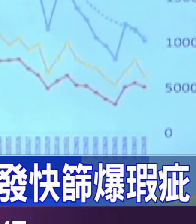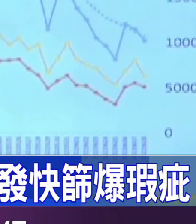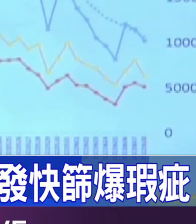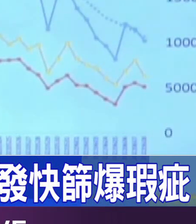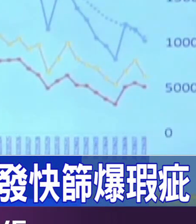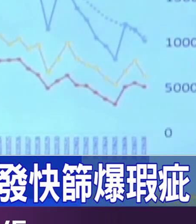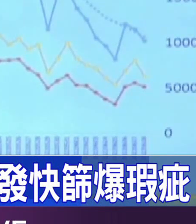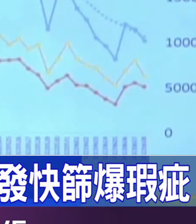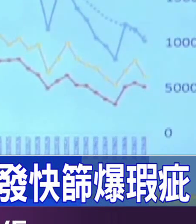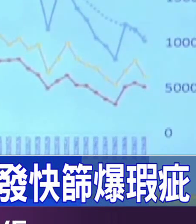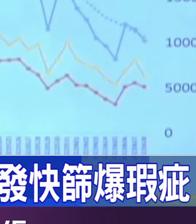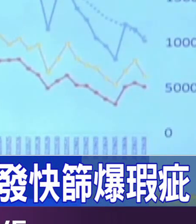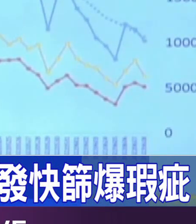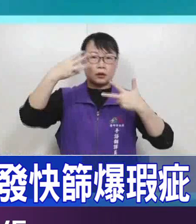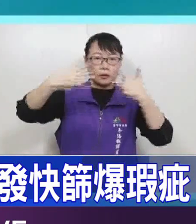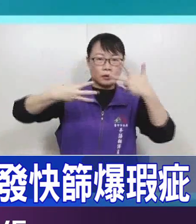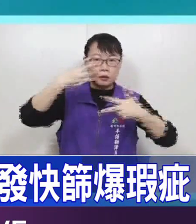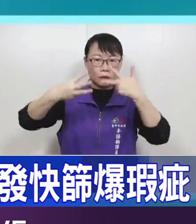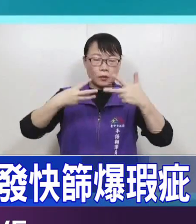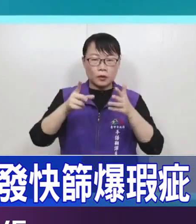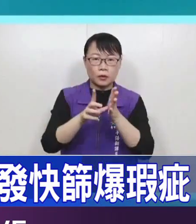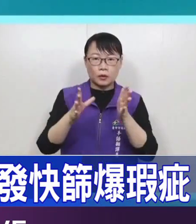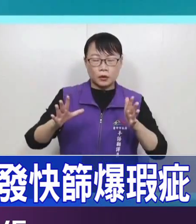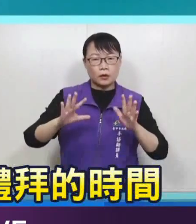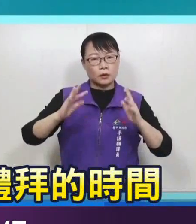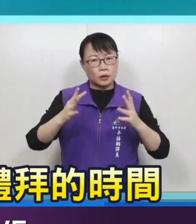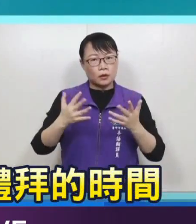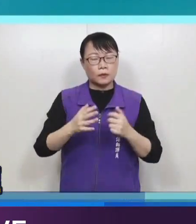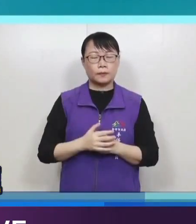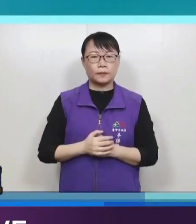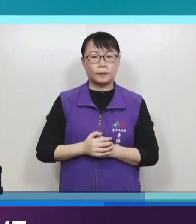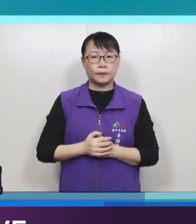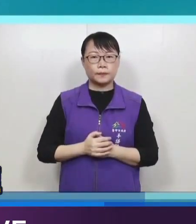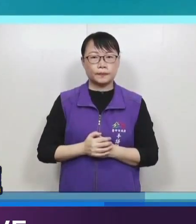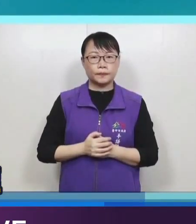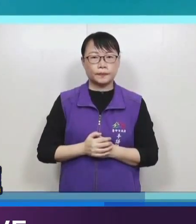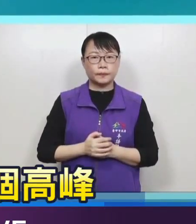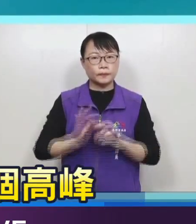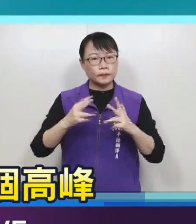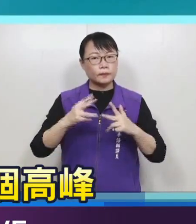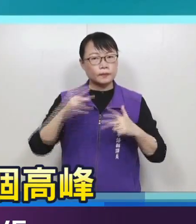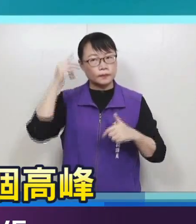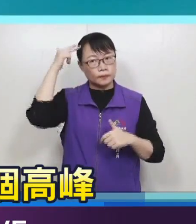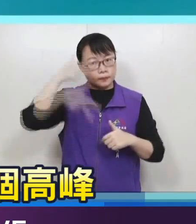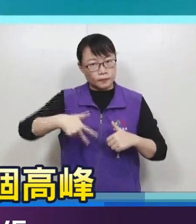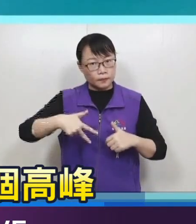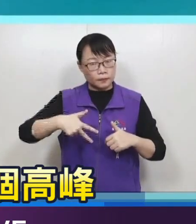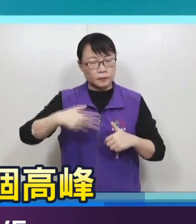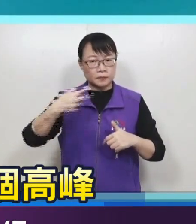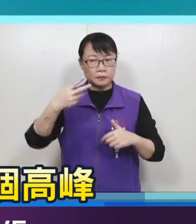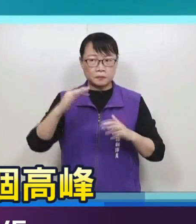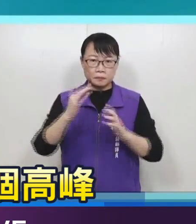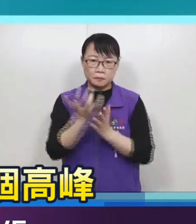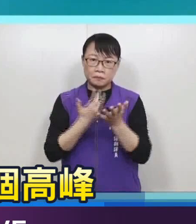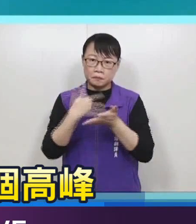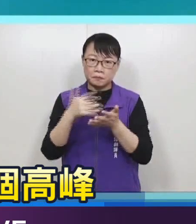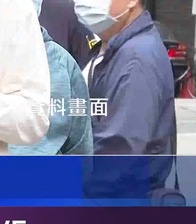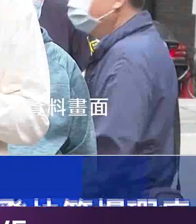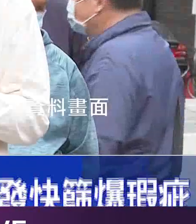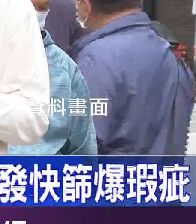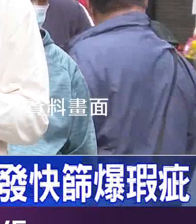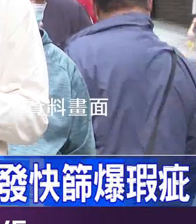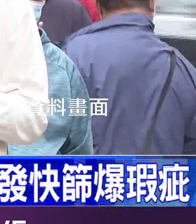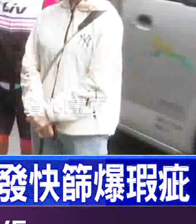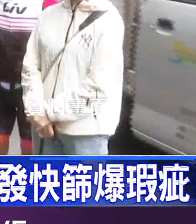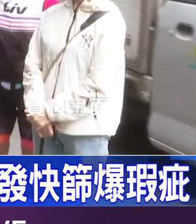到15号还有一波高峰。 我们抓3个礼拜的时间的话，所以下个礼拜我们预计还会有一个高峰。 确诊人数破万人，